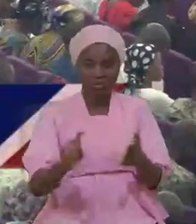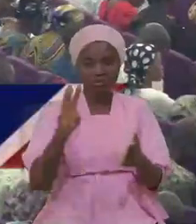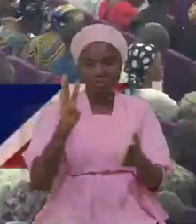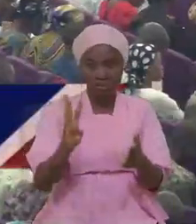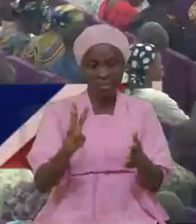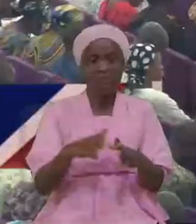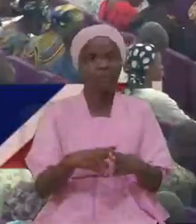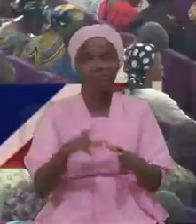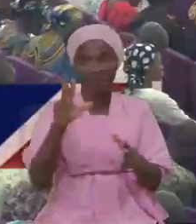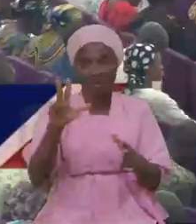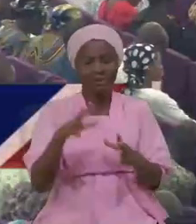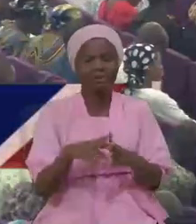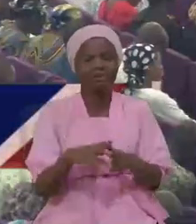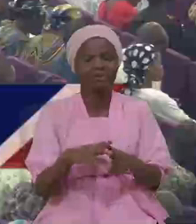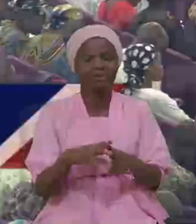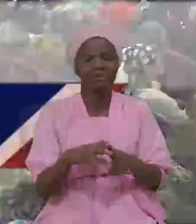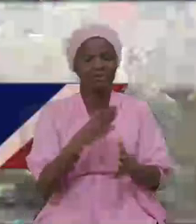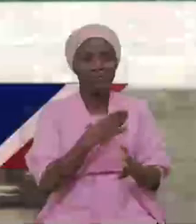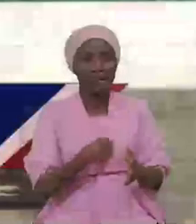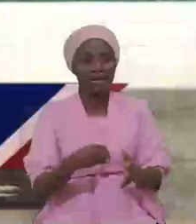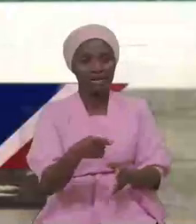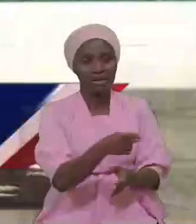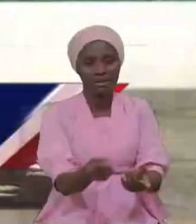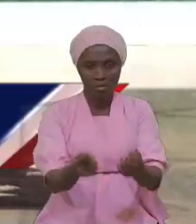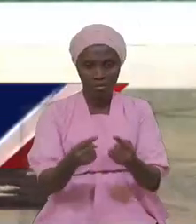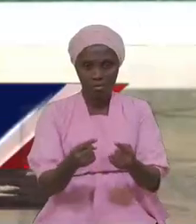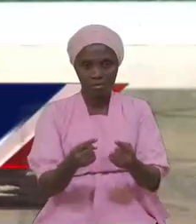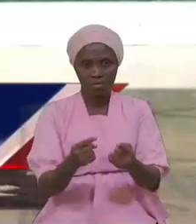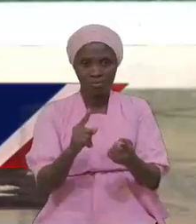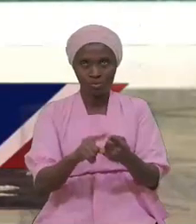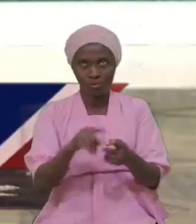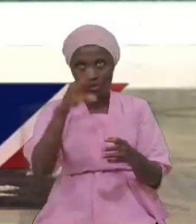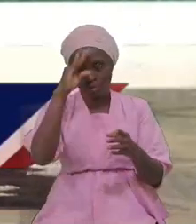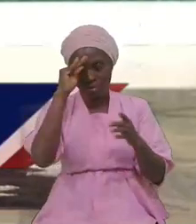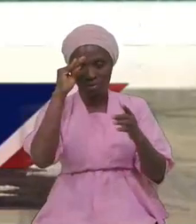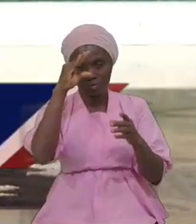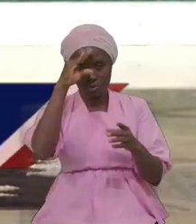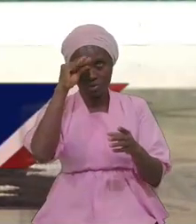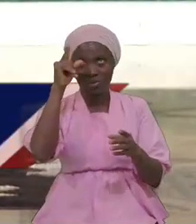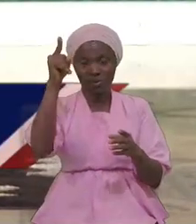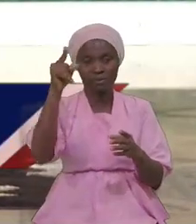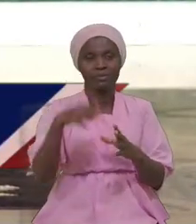Des gens vinrent à lui amenant un paralytique